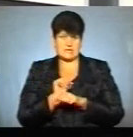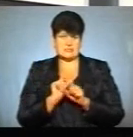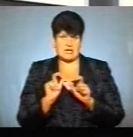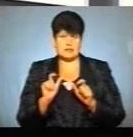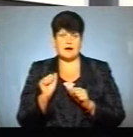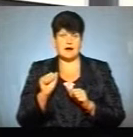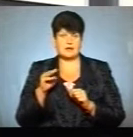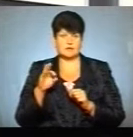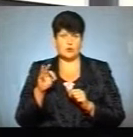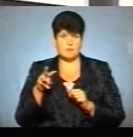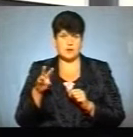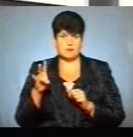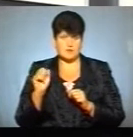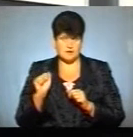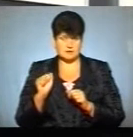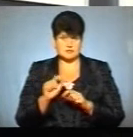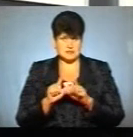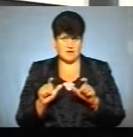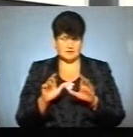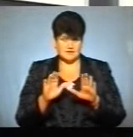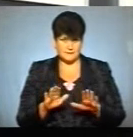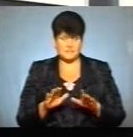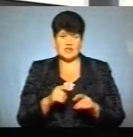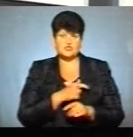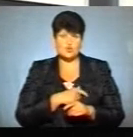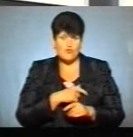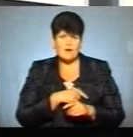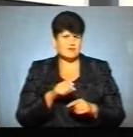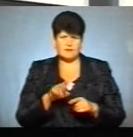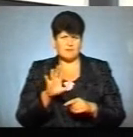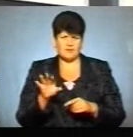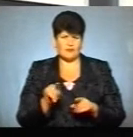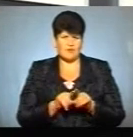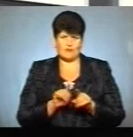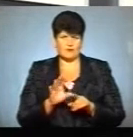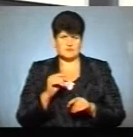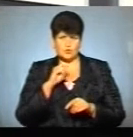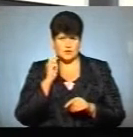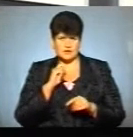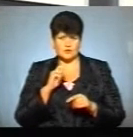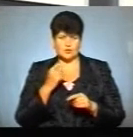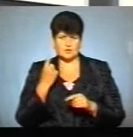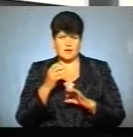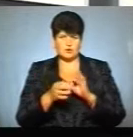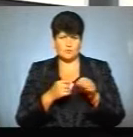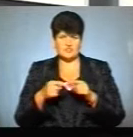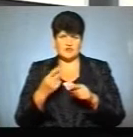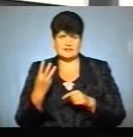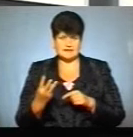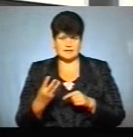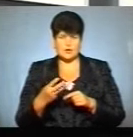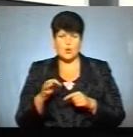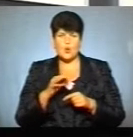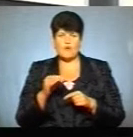атомній станції. І чергування там ведеться не так, як по всій Україні, доба через три. Офіцери там